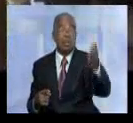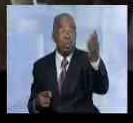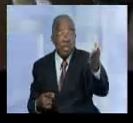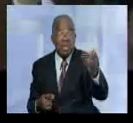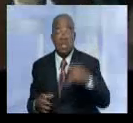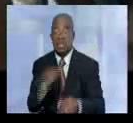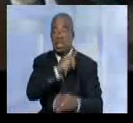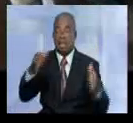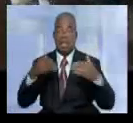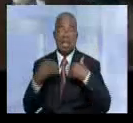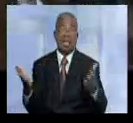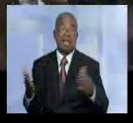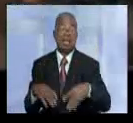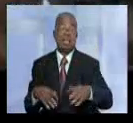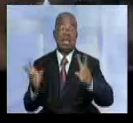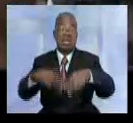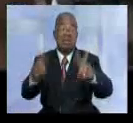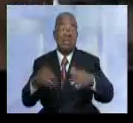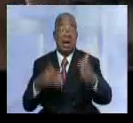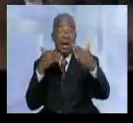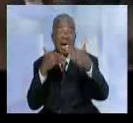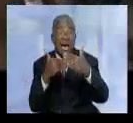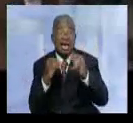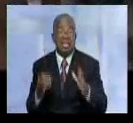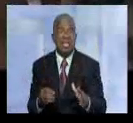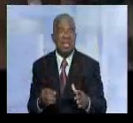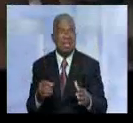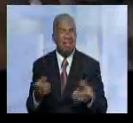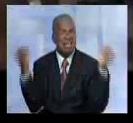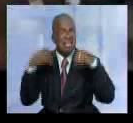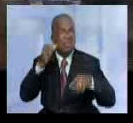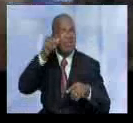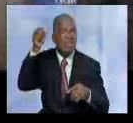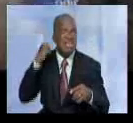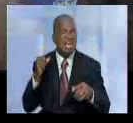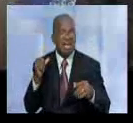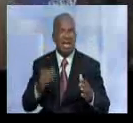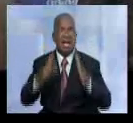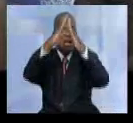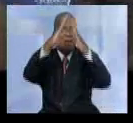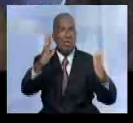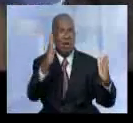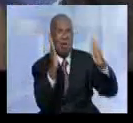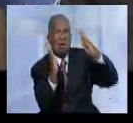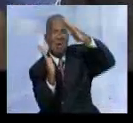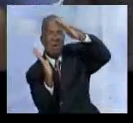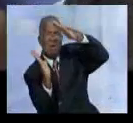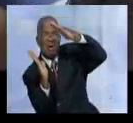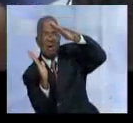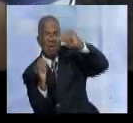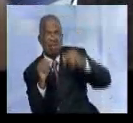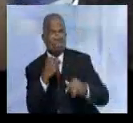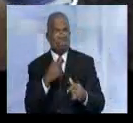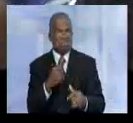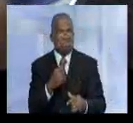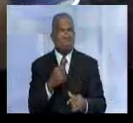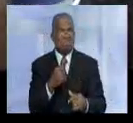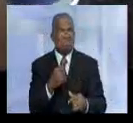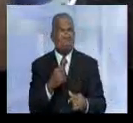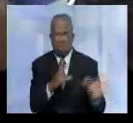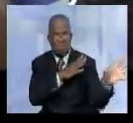Sossé. J'ai senti que depuis avant-hier, l'immeuble s'est affaissé. Je dis à mon frère, prends tout ce que tu peux prendre,